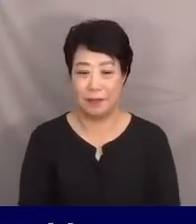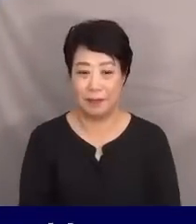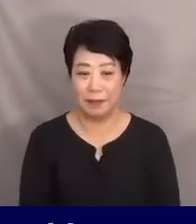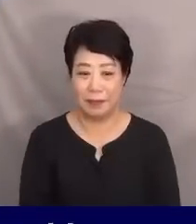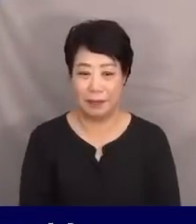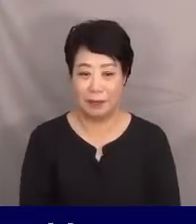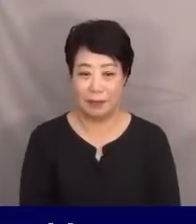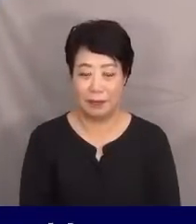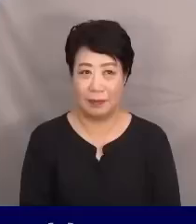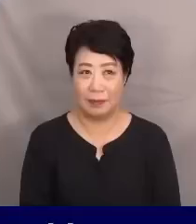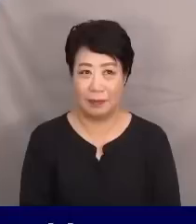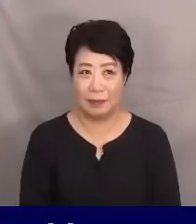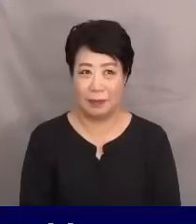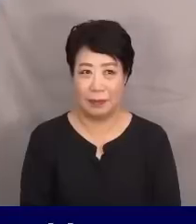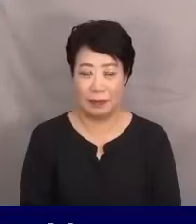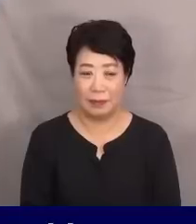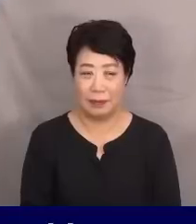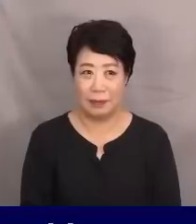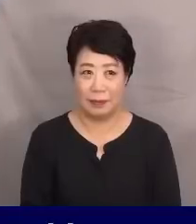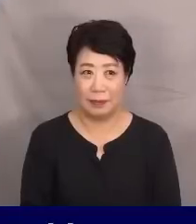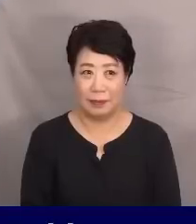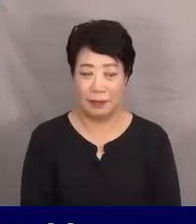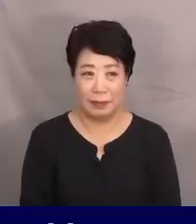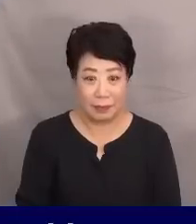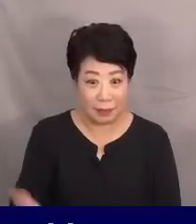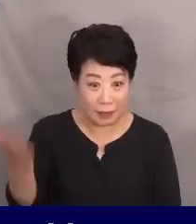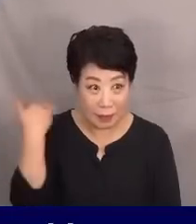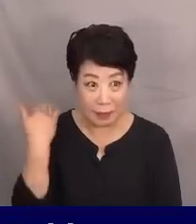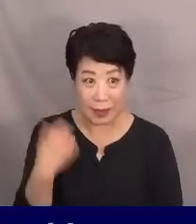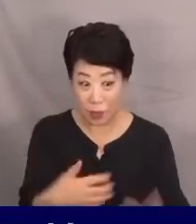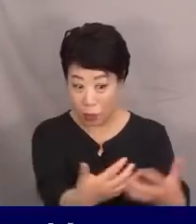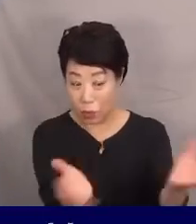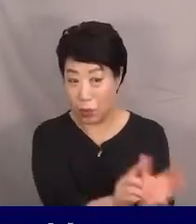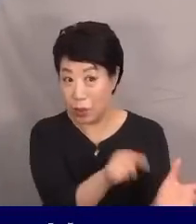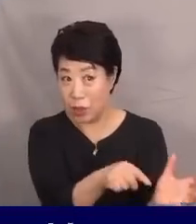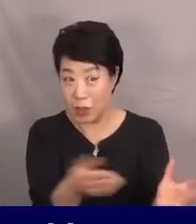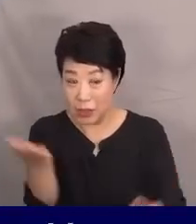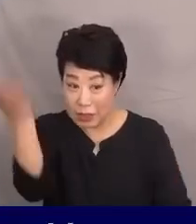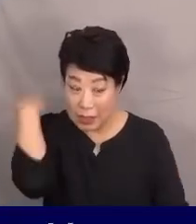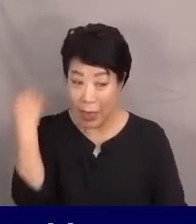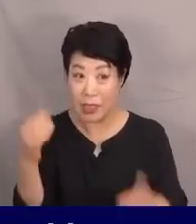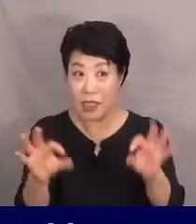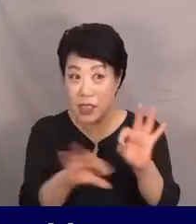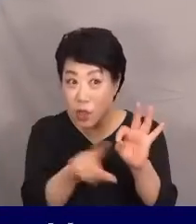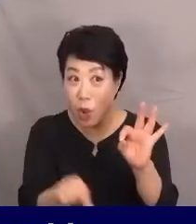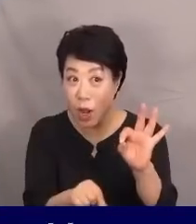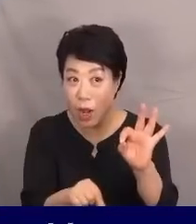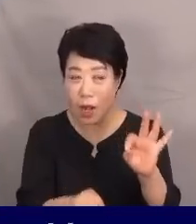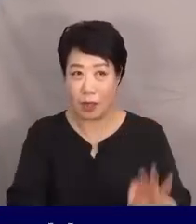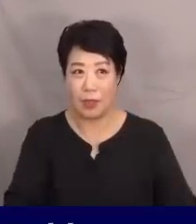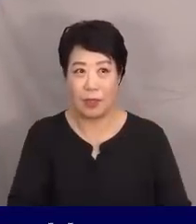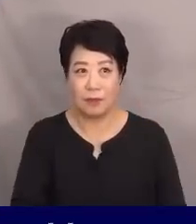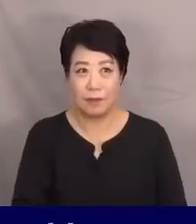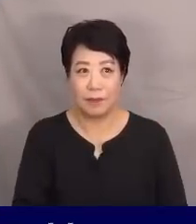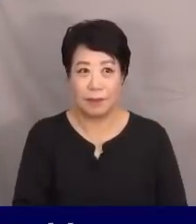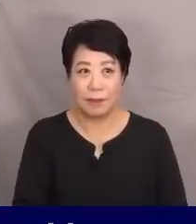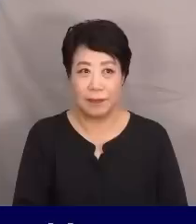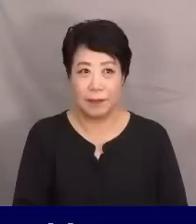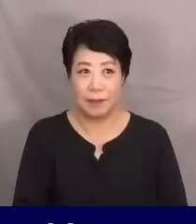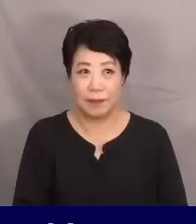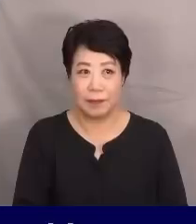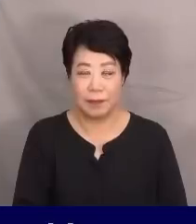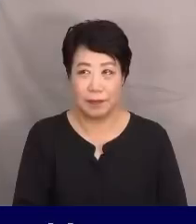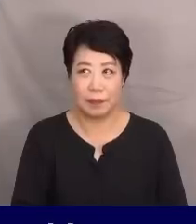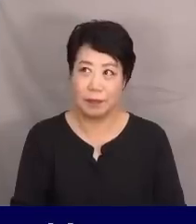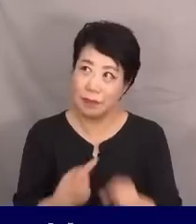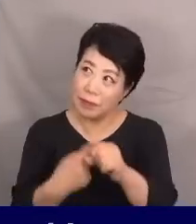자윤 카르텔은 지난 10월